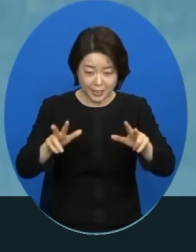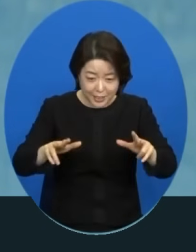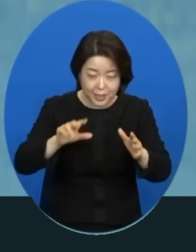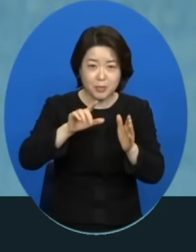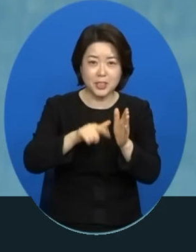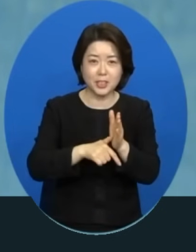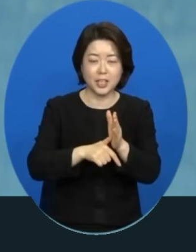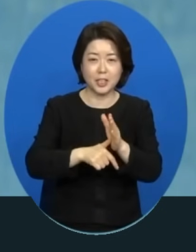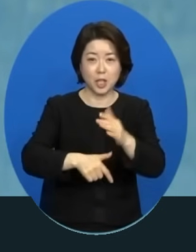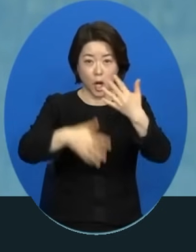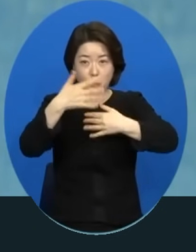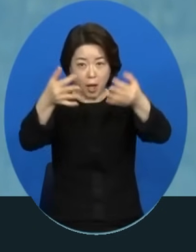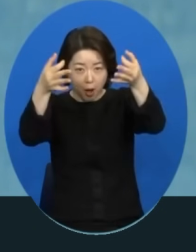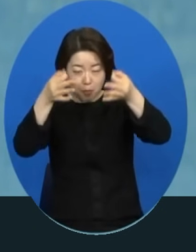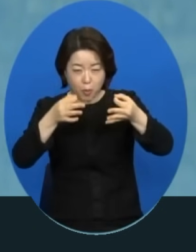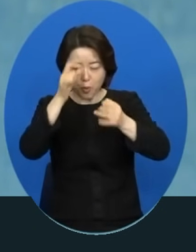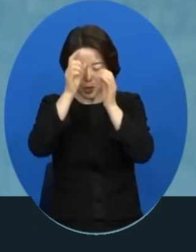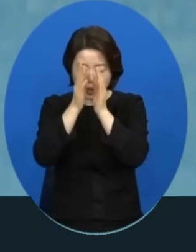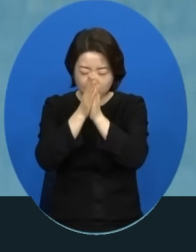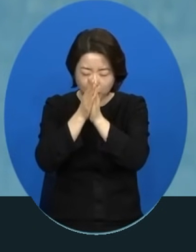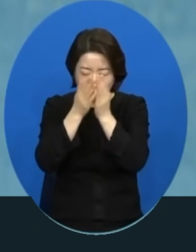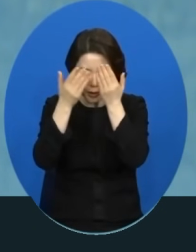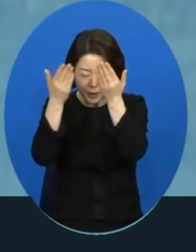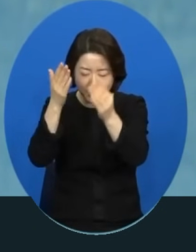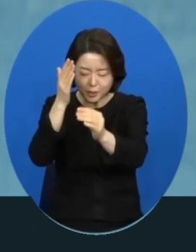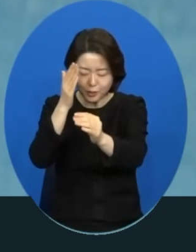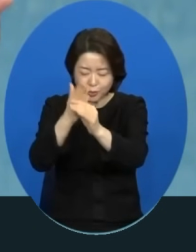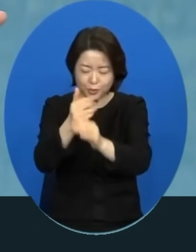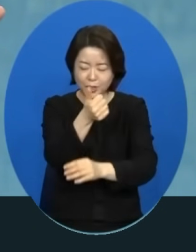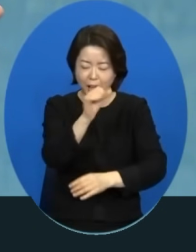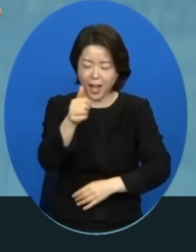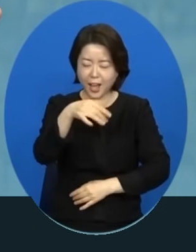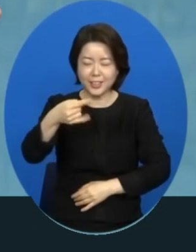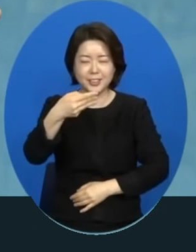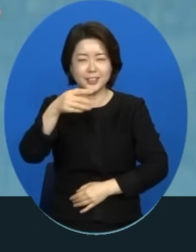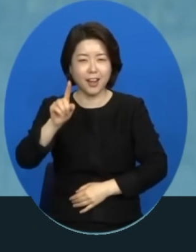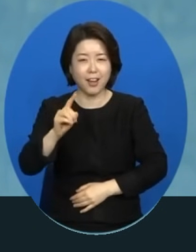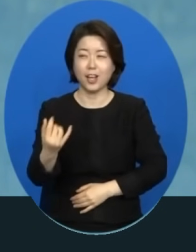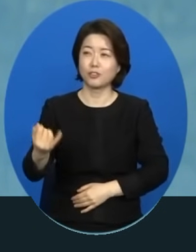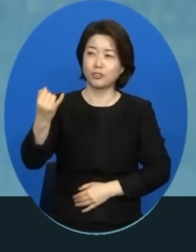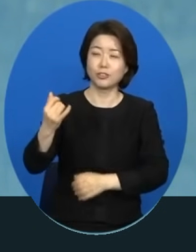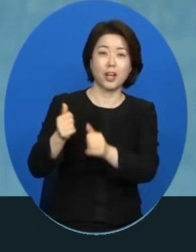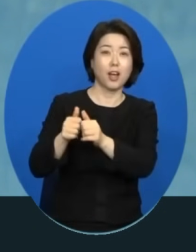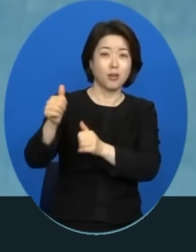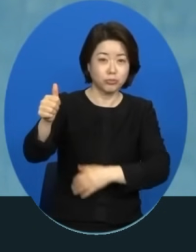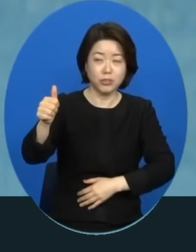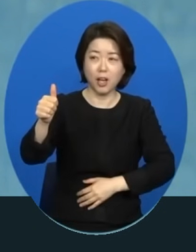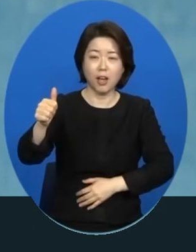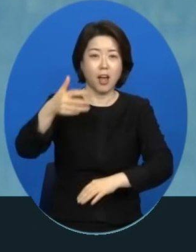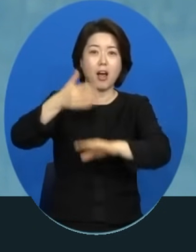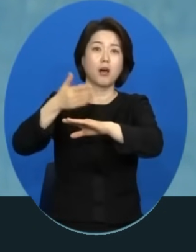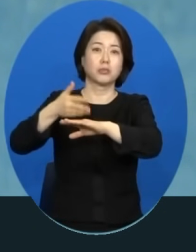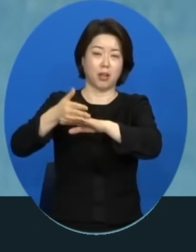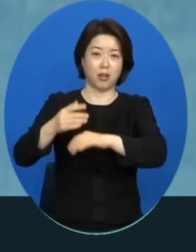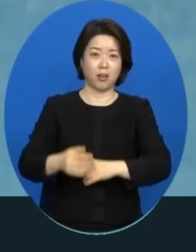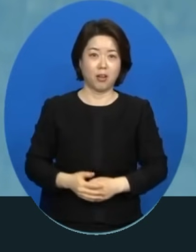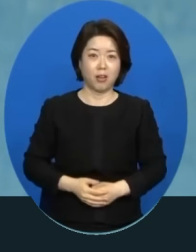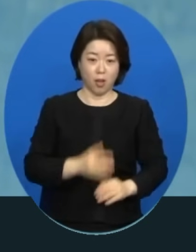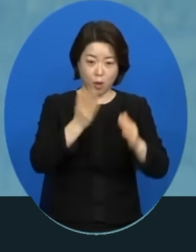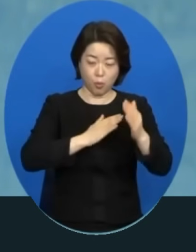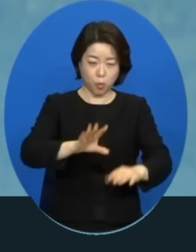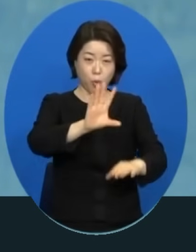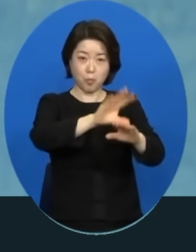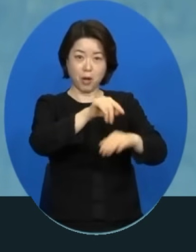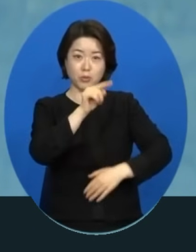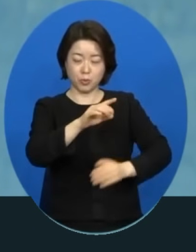화면을 보고 기도하고 있을 아내 하이라 씨, 누나 매영에게 감사드립니다. 아예 그냥 대놓고 공영방송에서 하나님